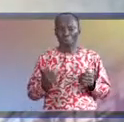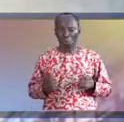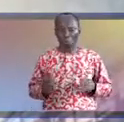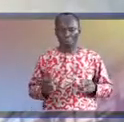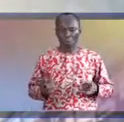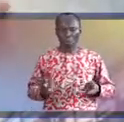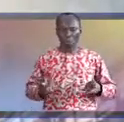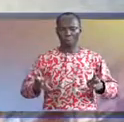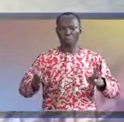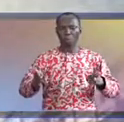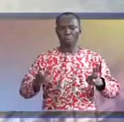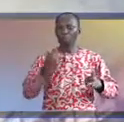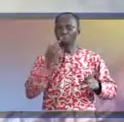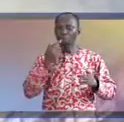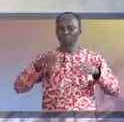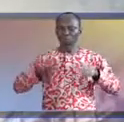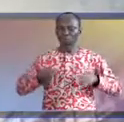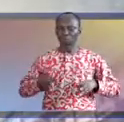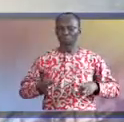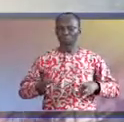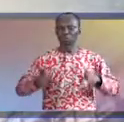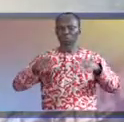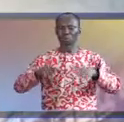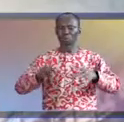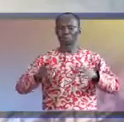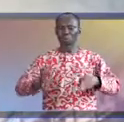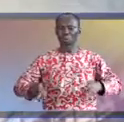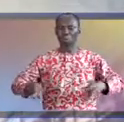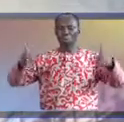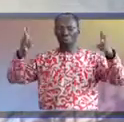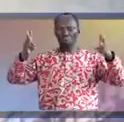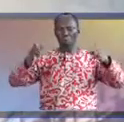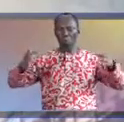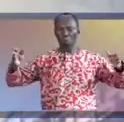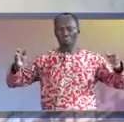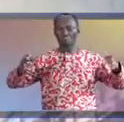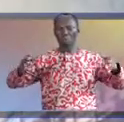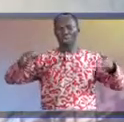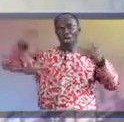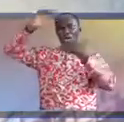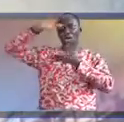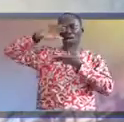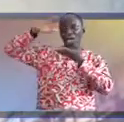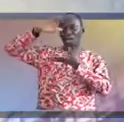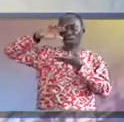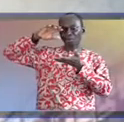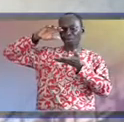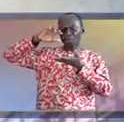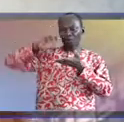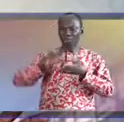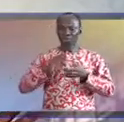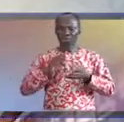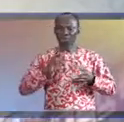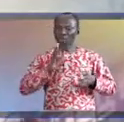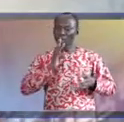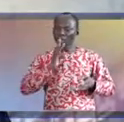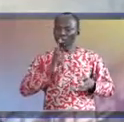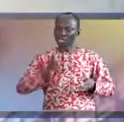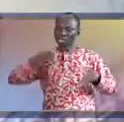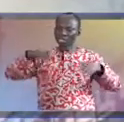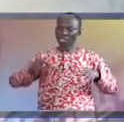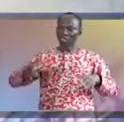se won ba bia bibi ayeden akata won ho mununkum wo e na wo suri epo na wo nifa ni benkum